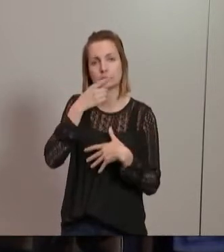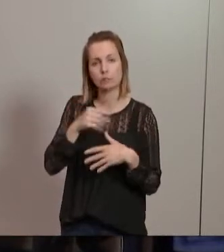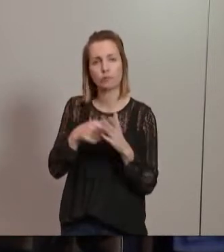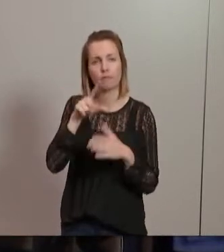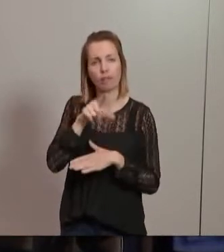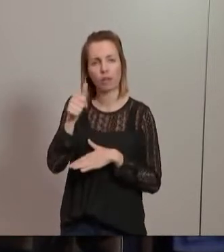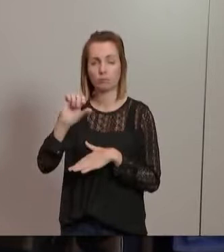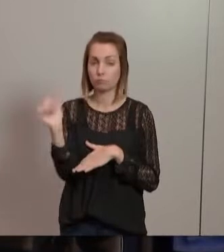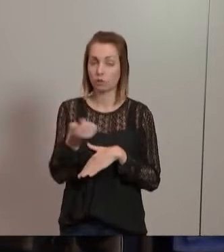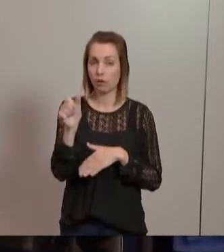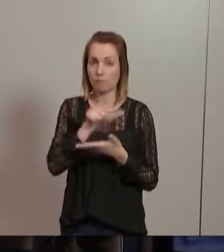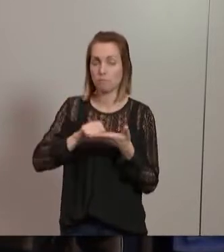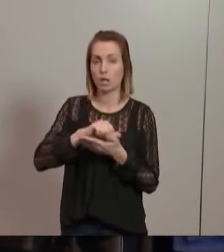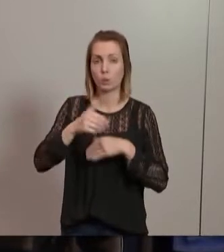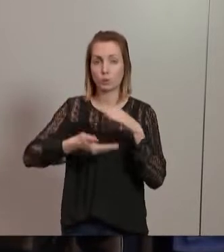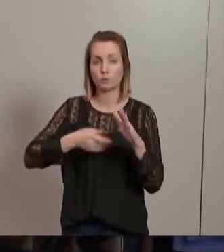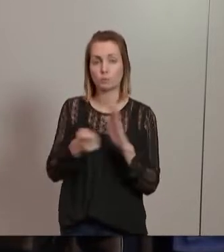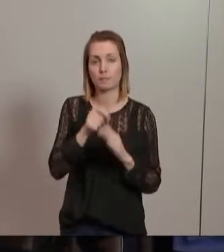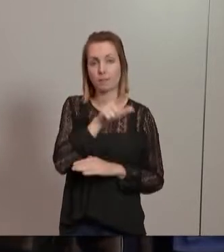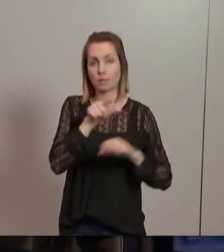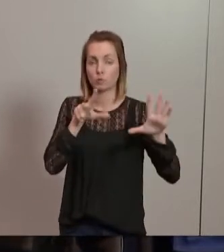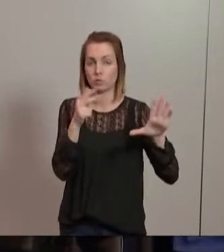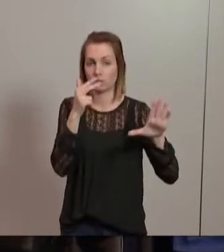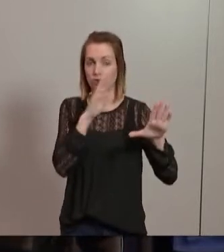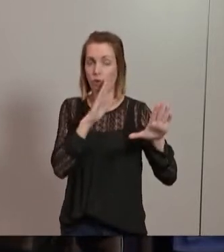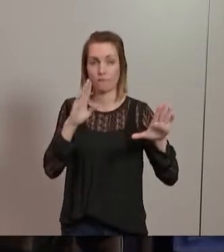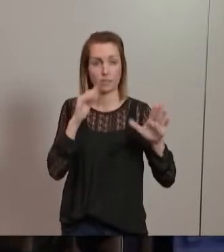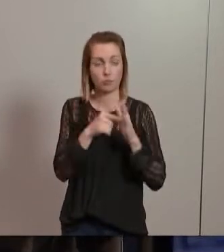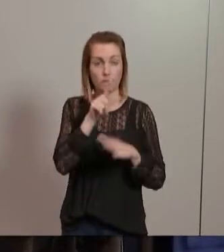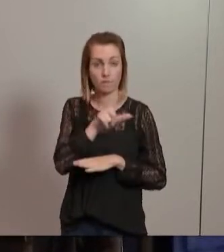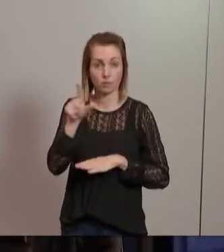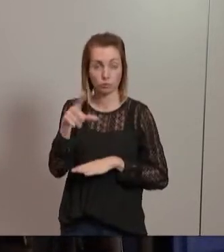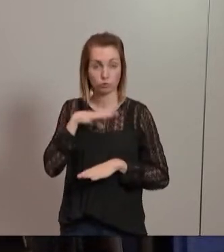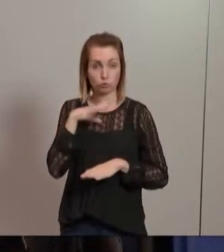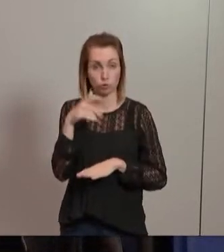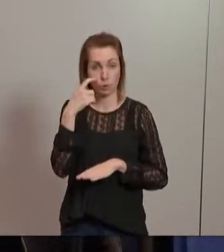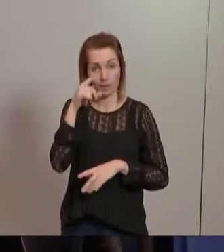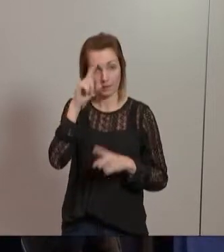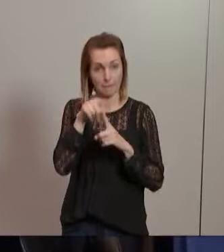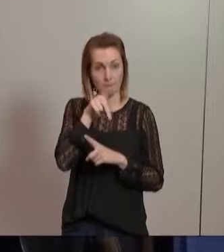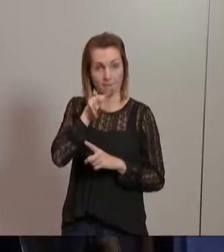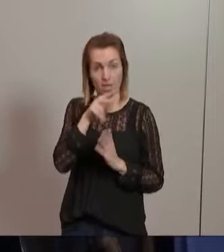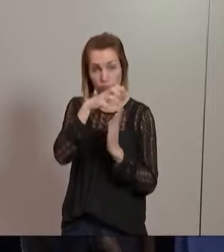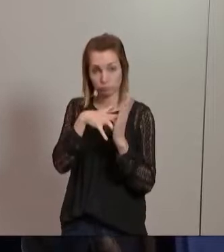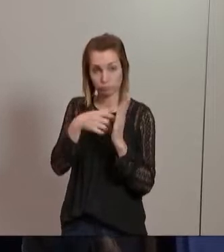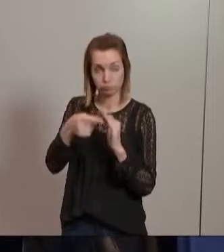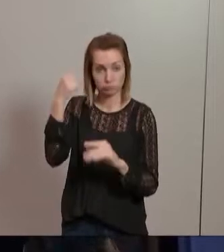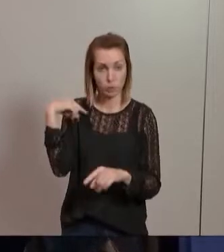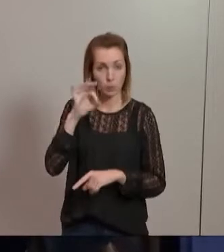mail le 28 janvier 2022, y a-t-il des remarques concernant ce compte-rendu ?